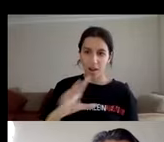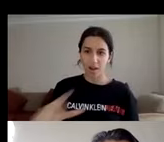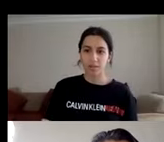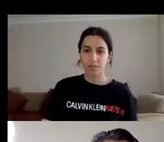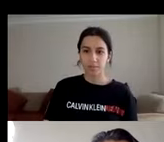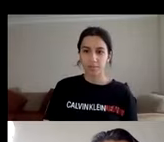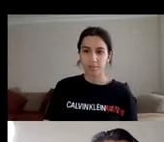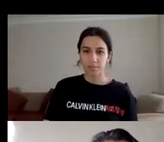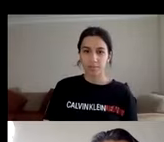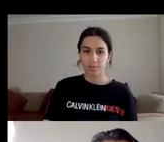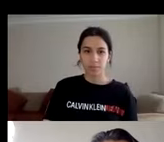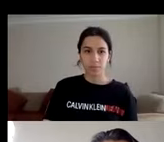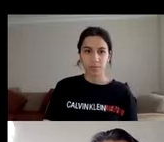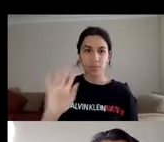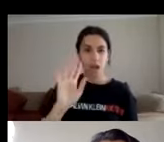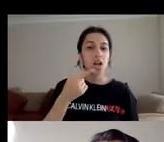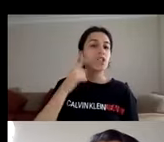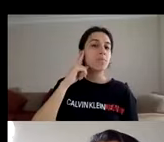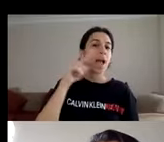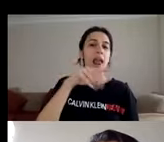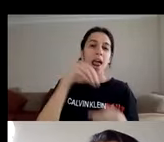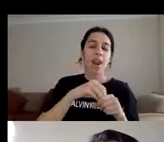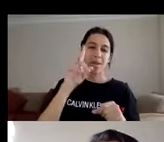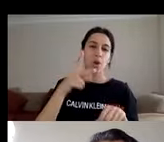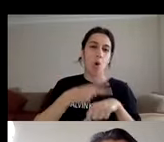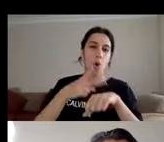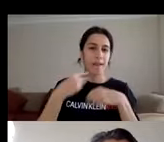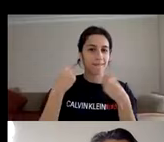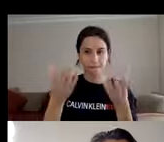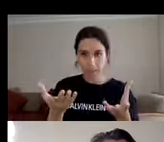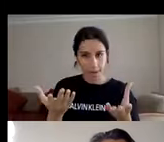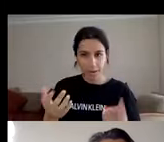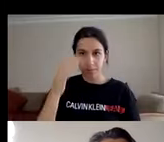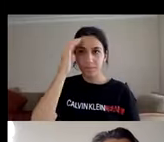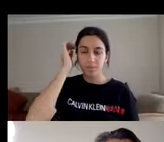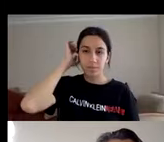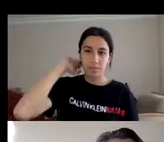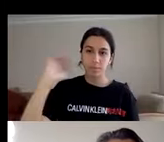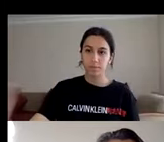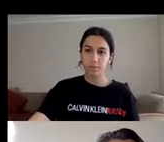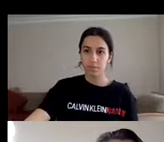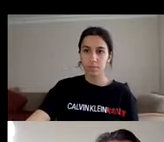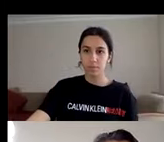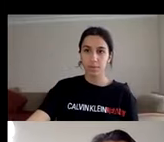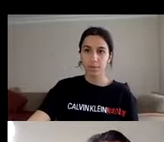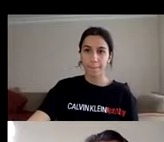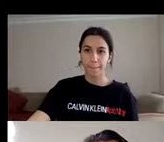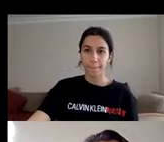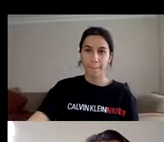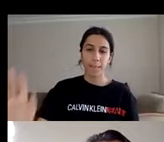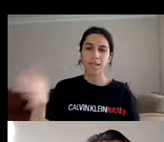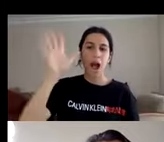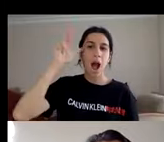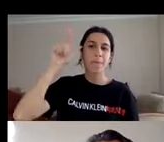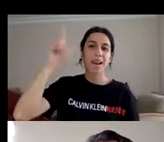direkt işitme engelleri üzerinden de bir örnekle sunulabilir. Bugün İşte Amerikan nüfusuna